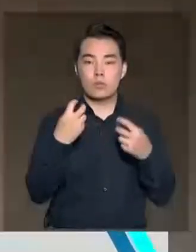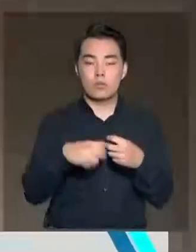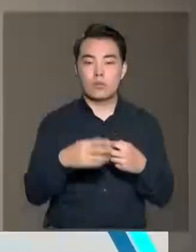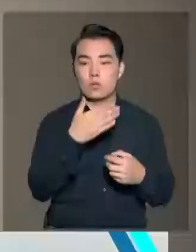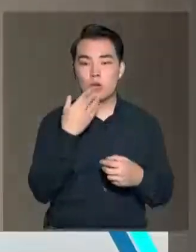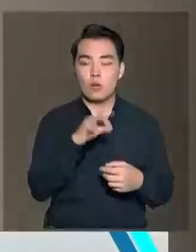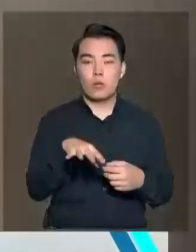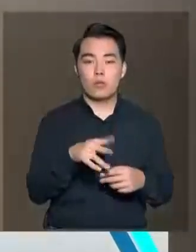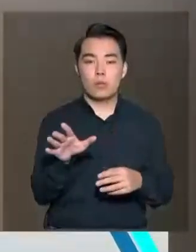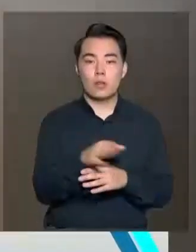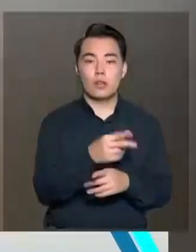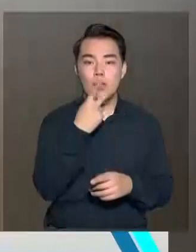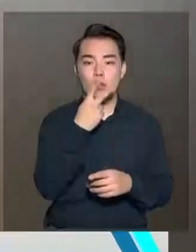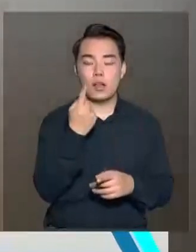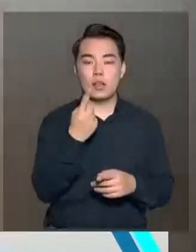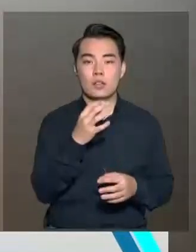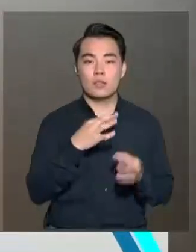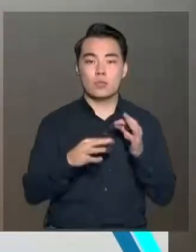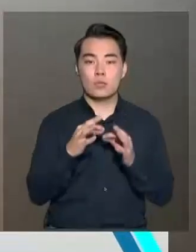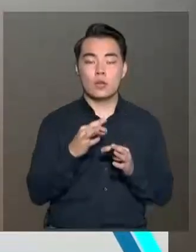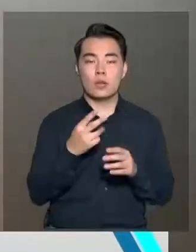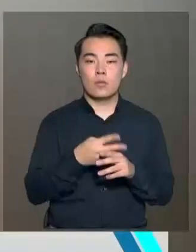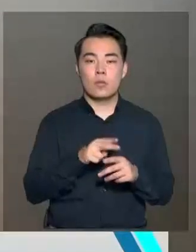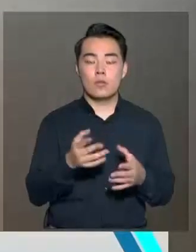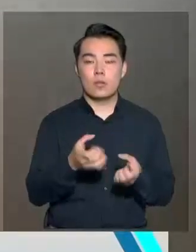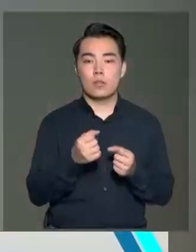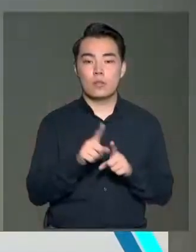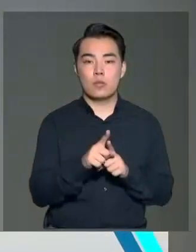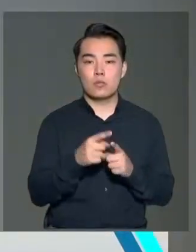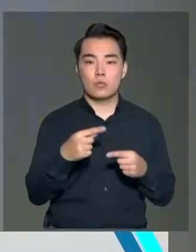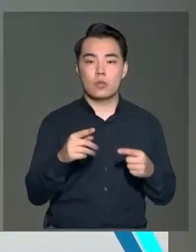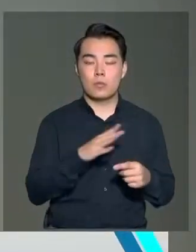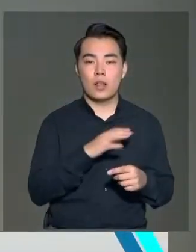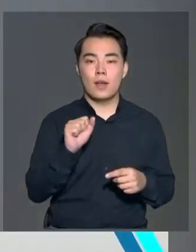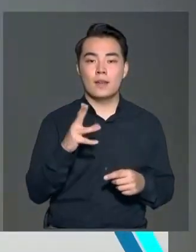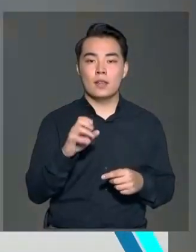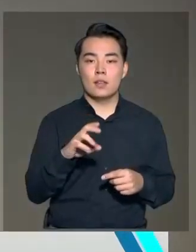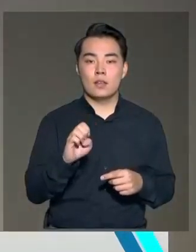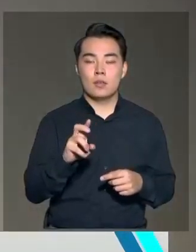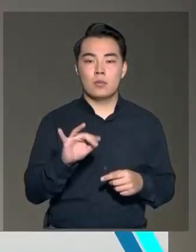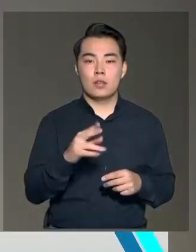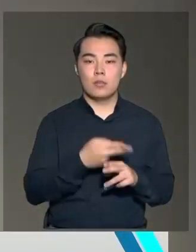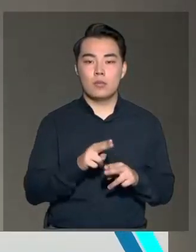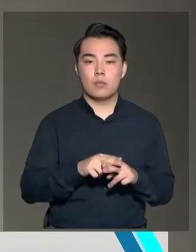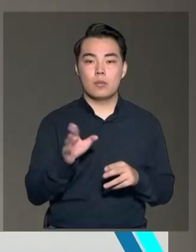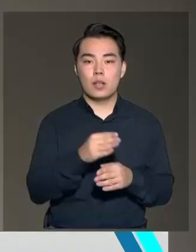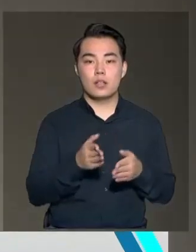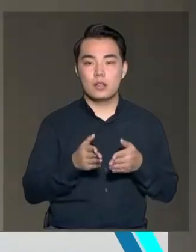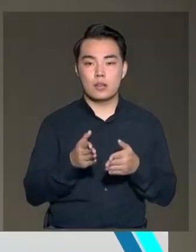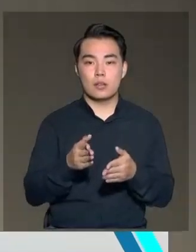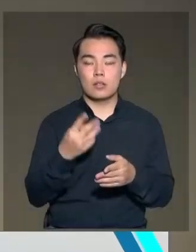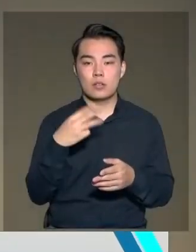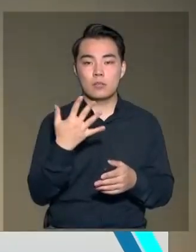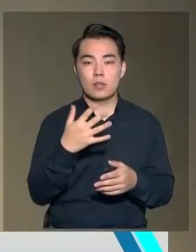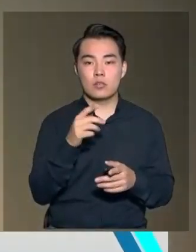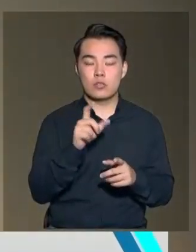Жалпы облыс көлемінде өткен түнде бірнеше құтқару операциялары жүргізілді. Әйтеке би ауданындағы Самара-Ташкент тас жолынан құтқарушылар